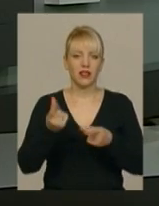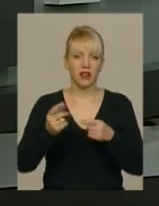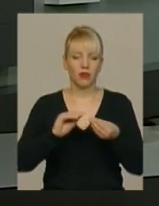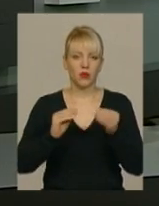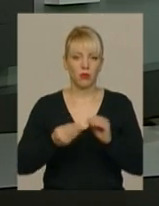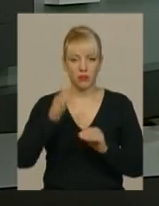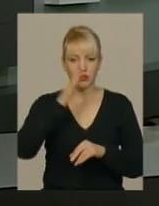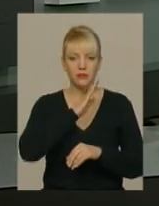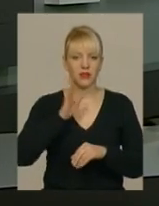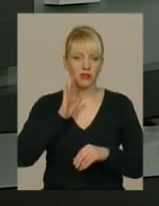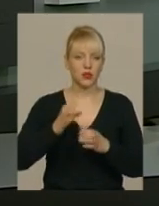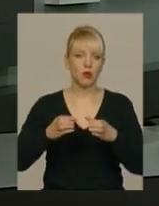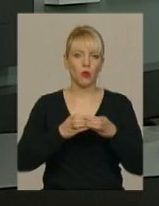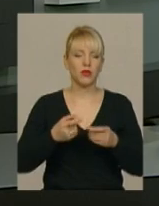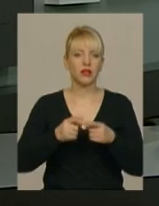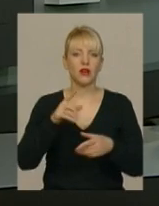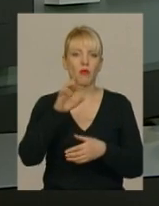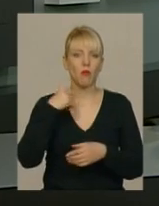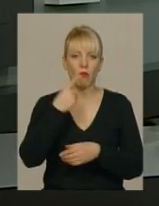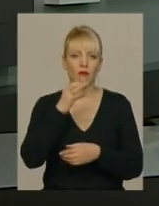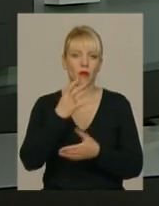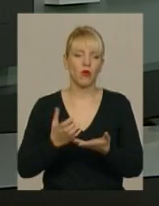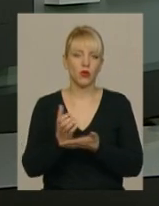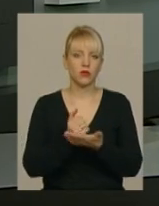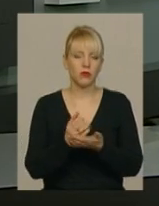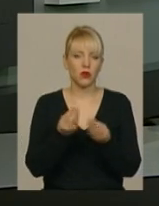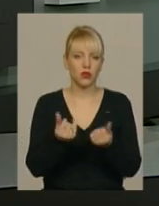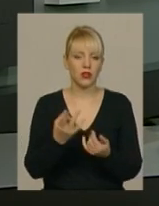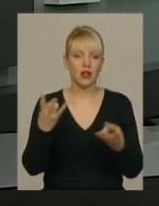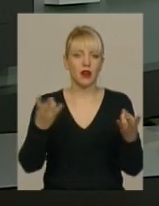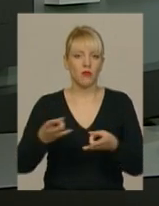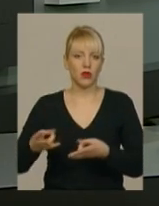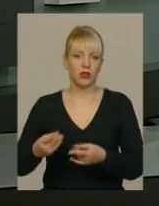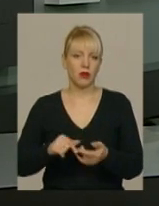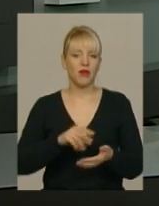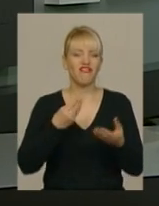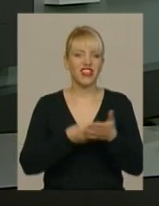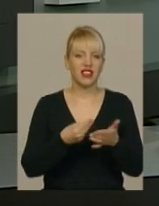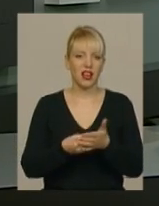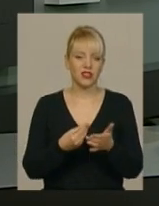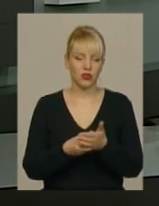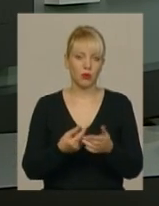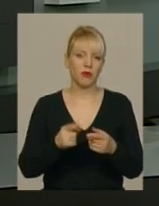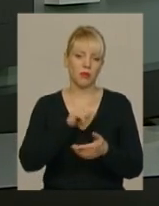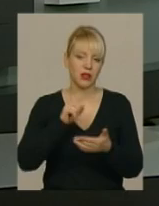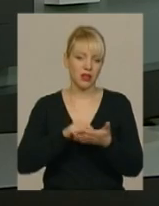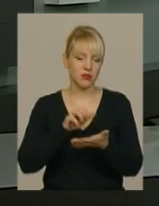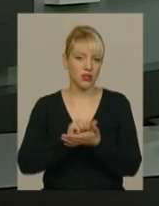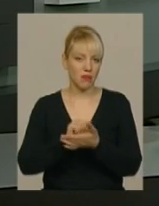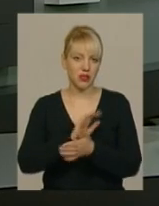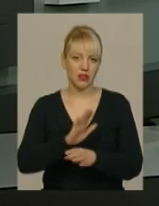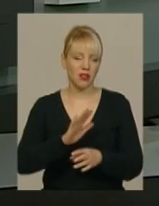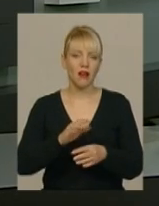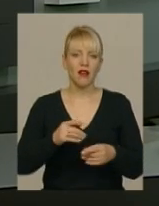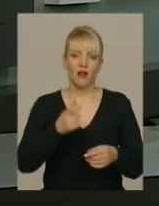Йдеться про збір грошей на ті чи інші шкільні потреби. Займатися фінансовими питаннями вчителі вважають некоректним, а думки батьків з цього